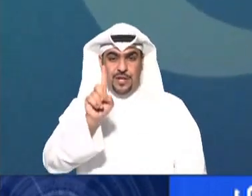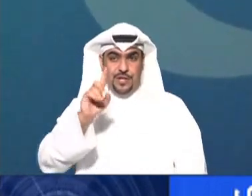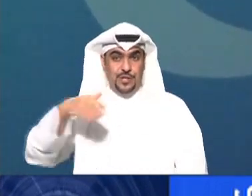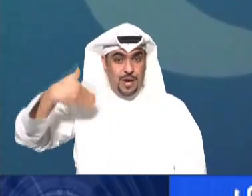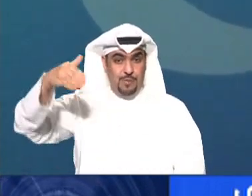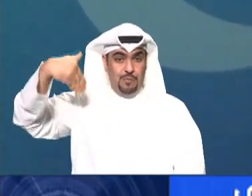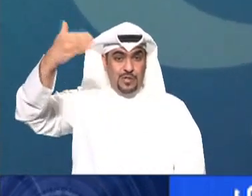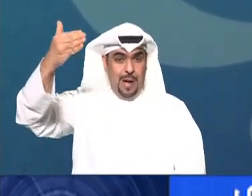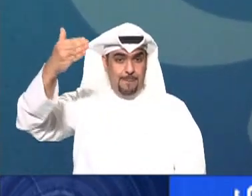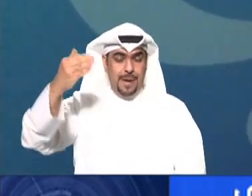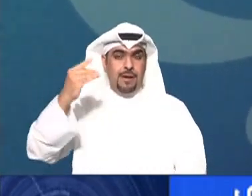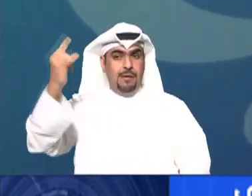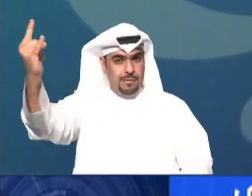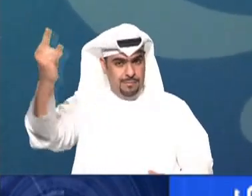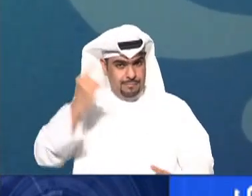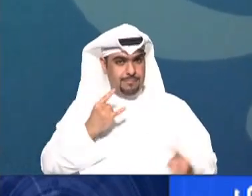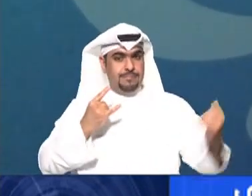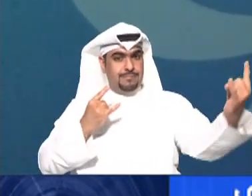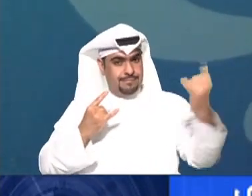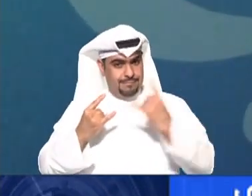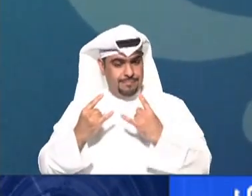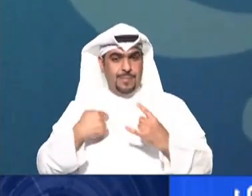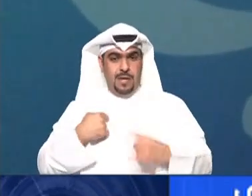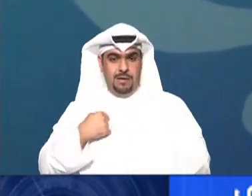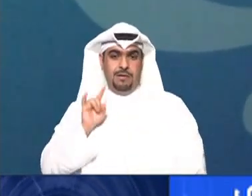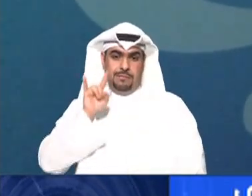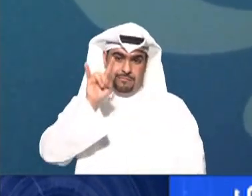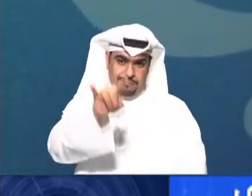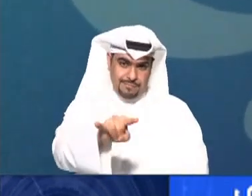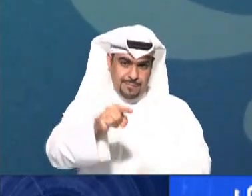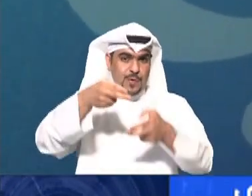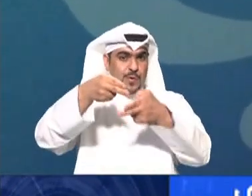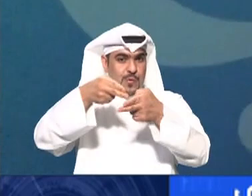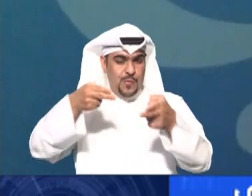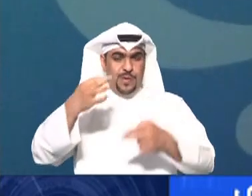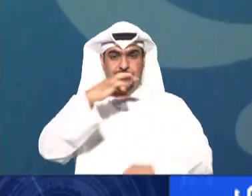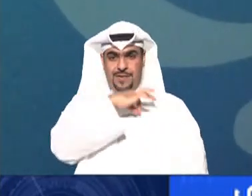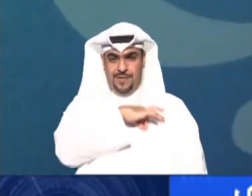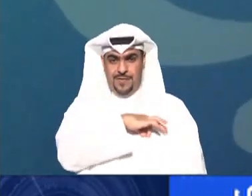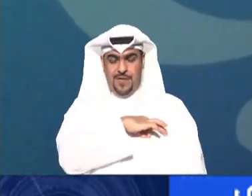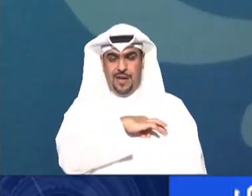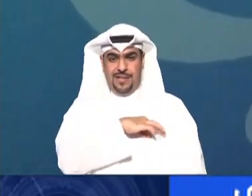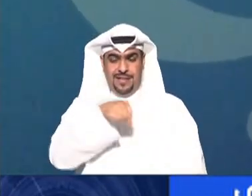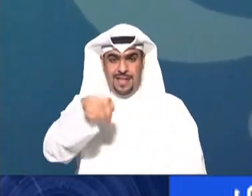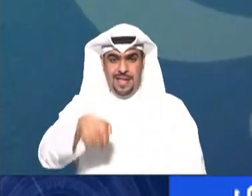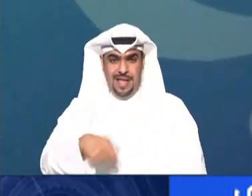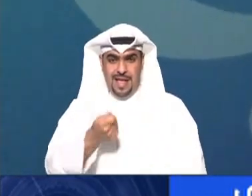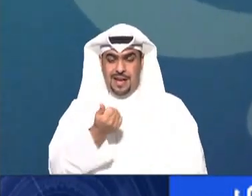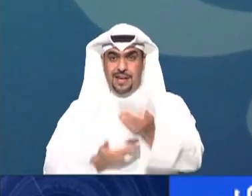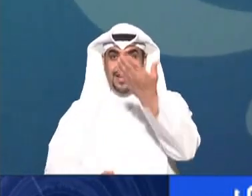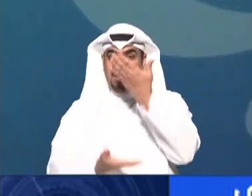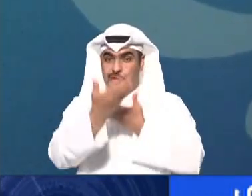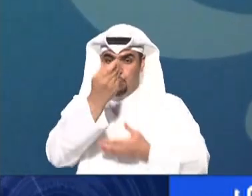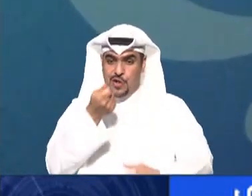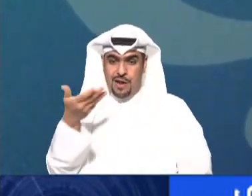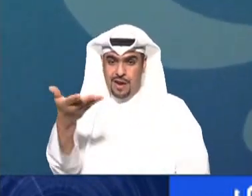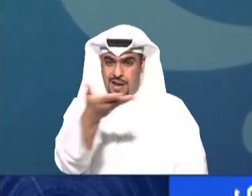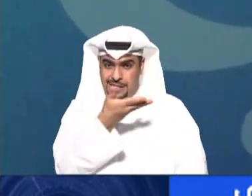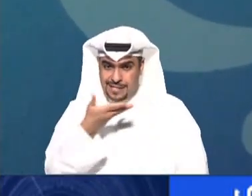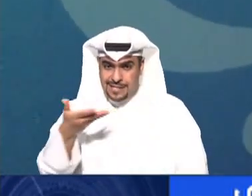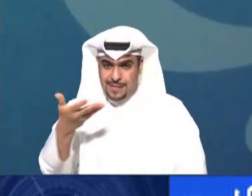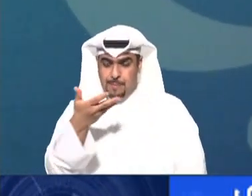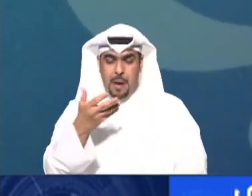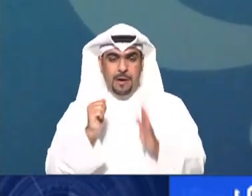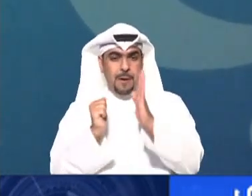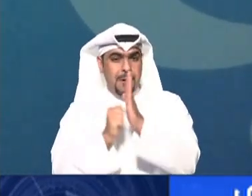بين دولتينا. قطاع الخدمات المالية يحتل أهمية كبيرة في لوكسمبورغ، فنحن بالنسبة لصناديق الاستثمار نشكل ثاني